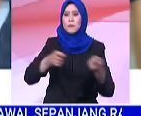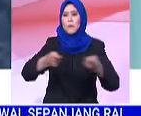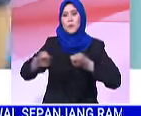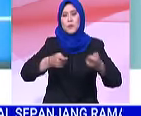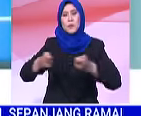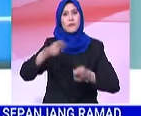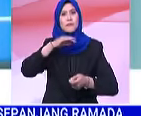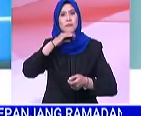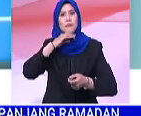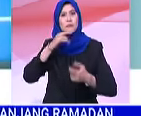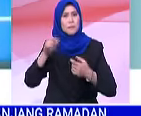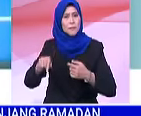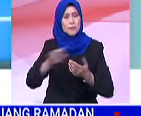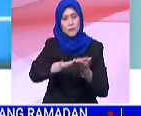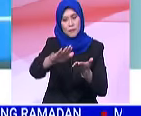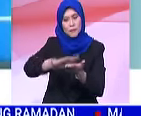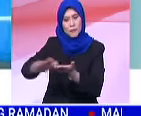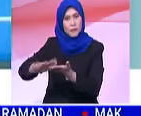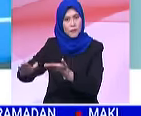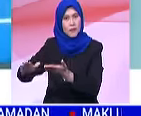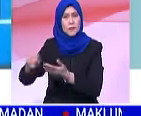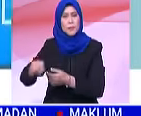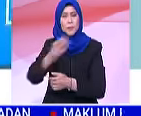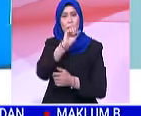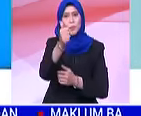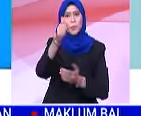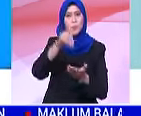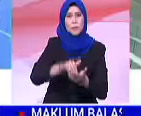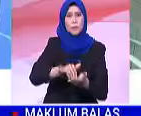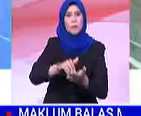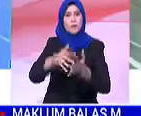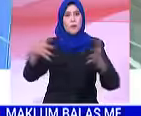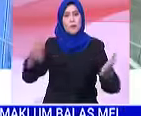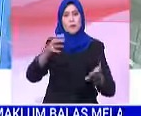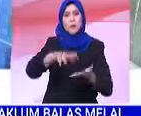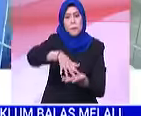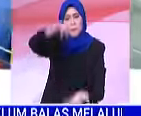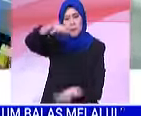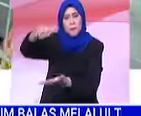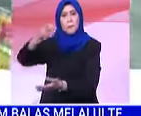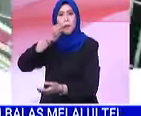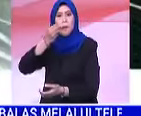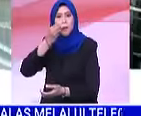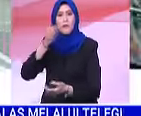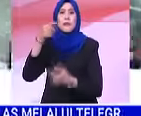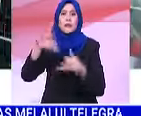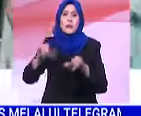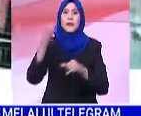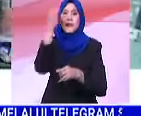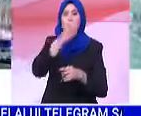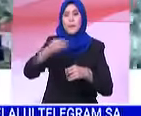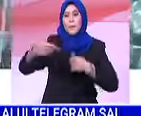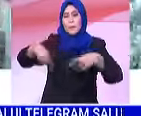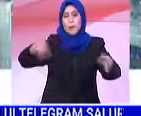pengurusan sisa pepejal dan pembersihan awam, iaitu 10,000 tan makanan masih elok dan plastik terbuang